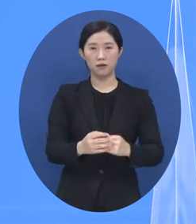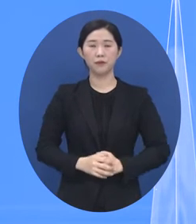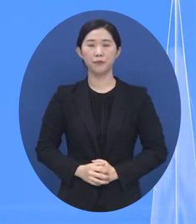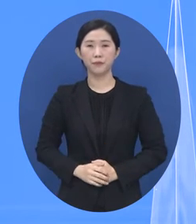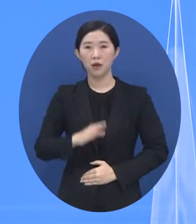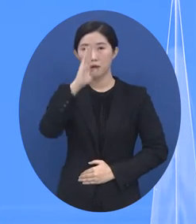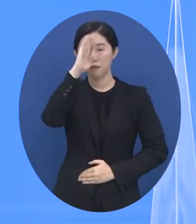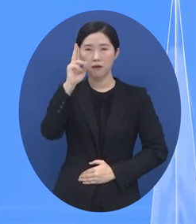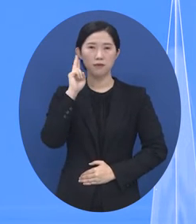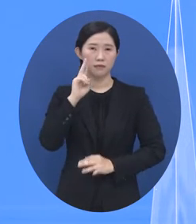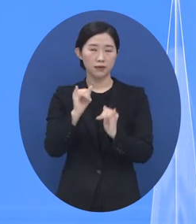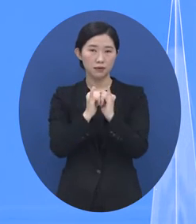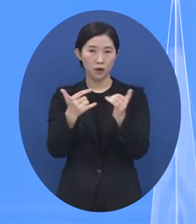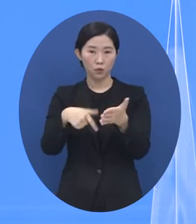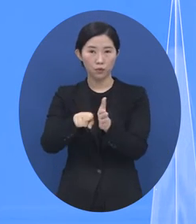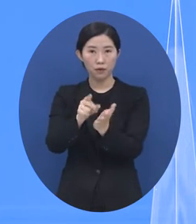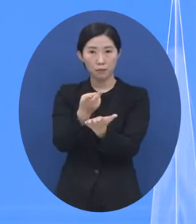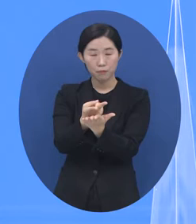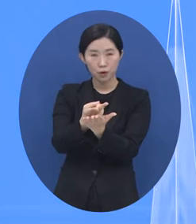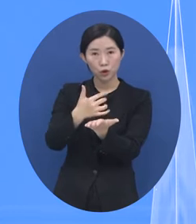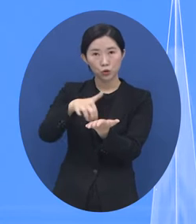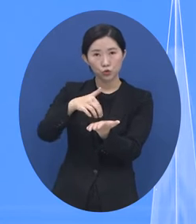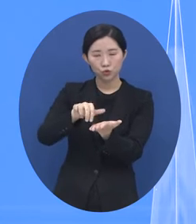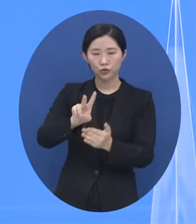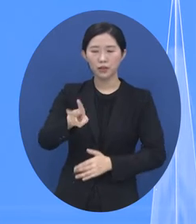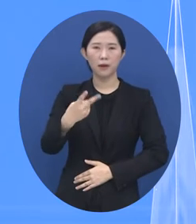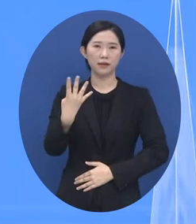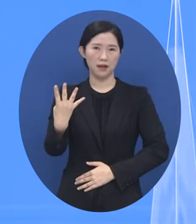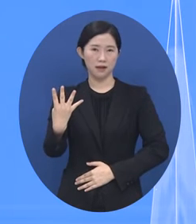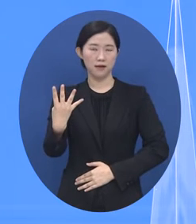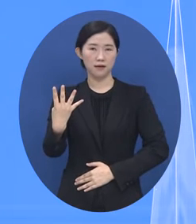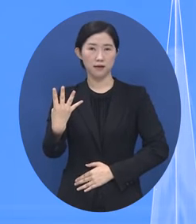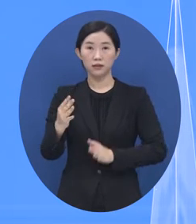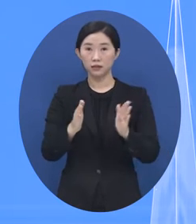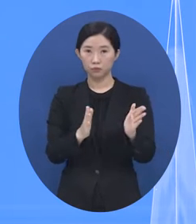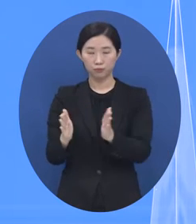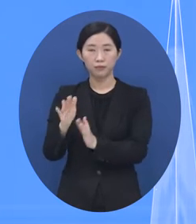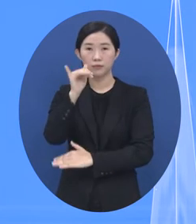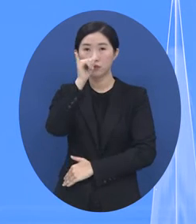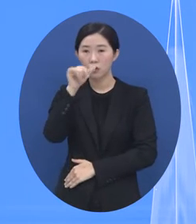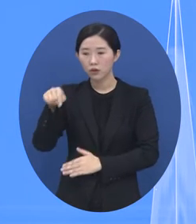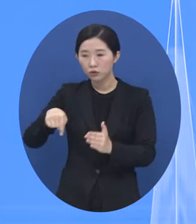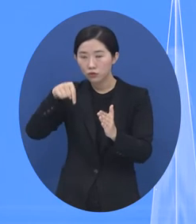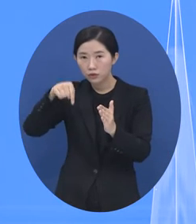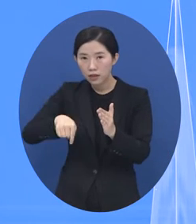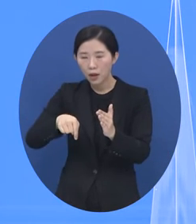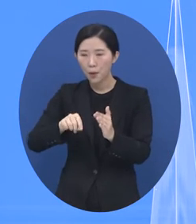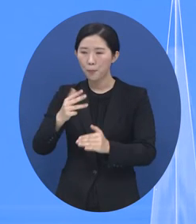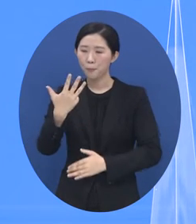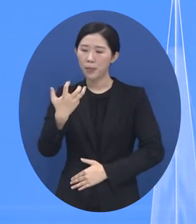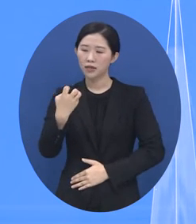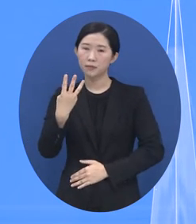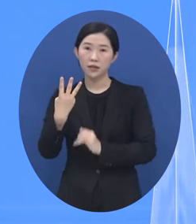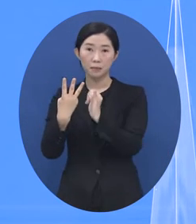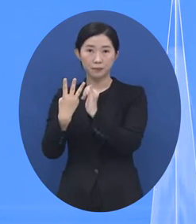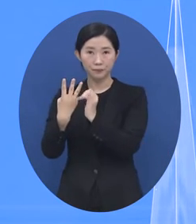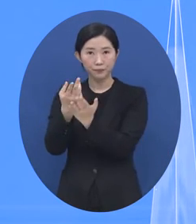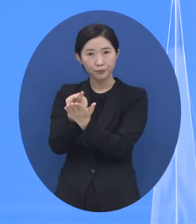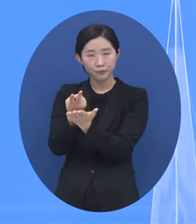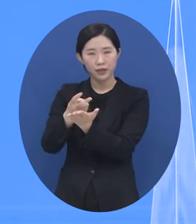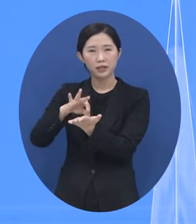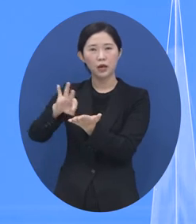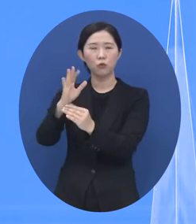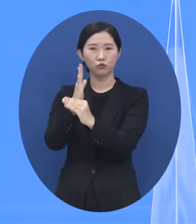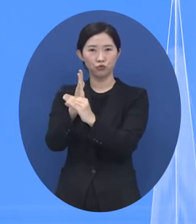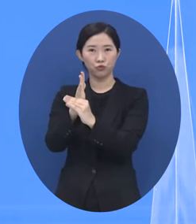중증 환자 치료 병상은 총 204병상을 확보하였으며, 이중 83개를 사용하고 있습니다.